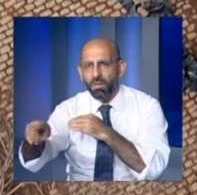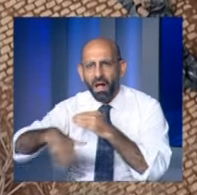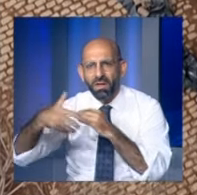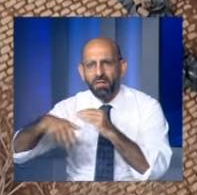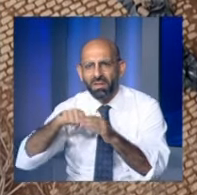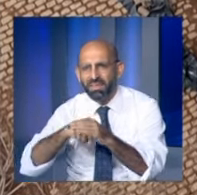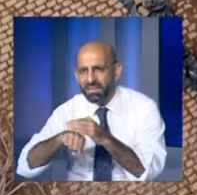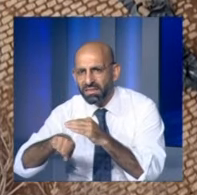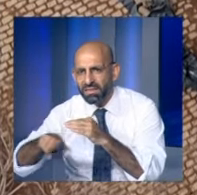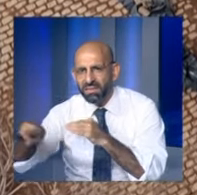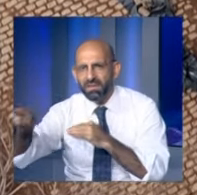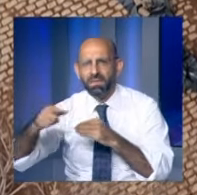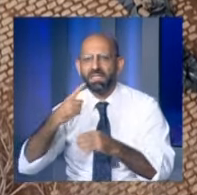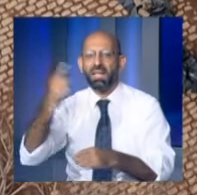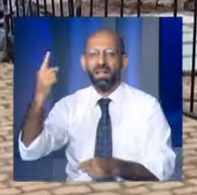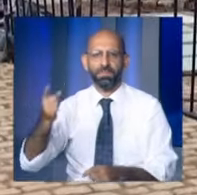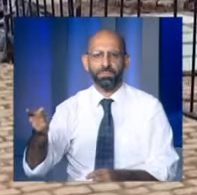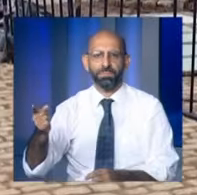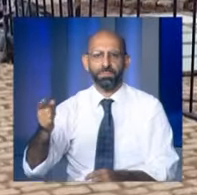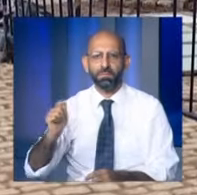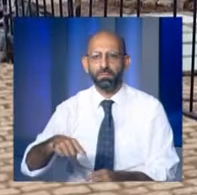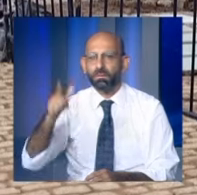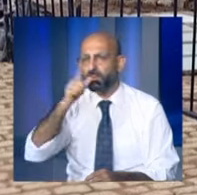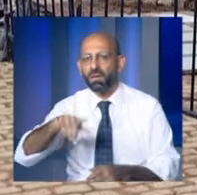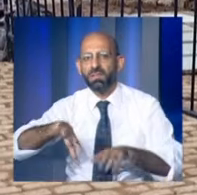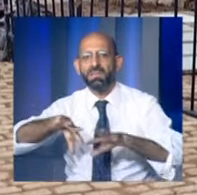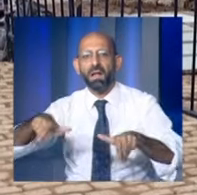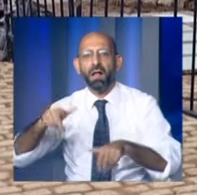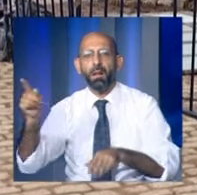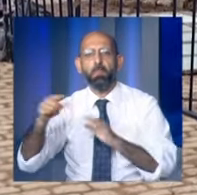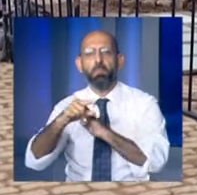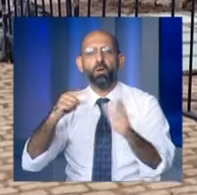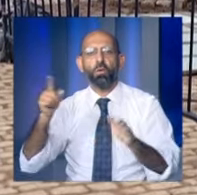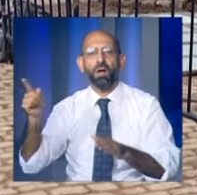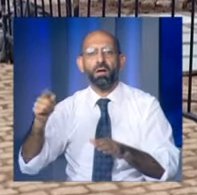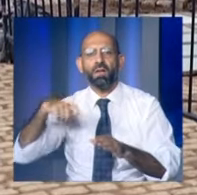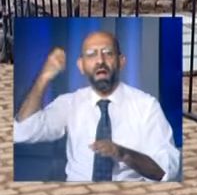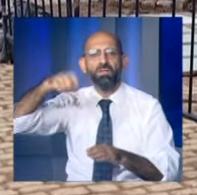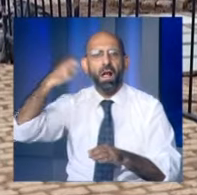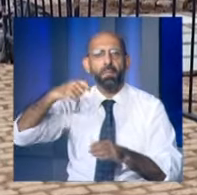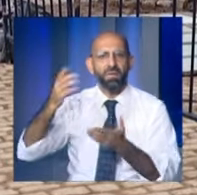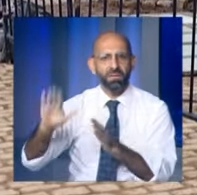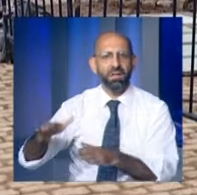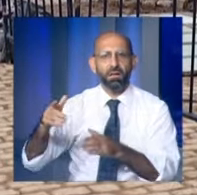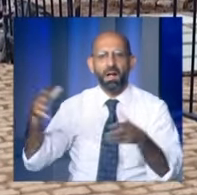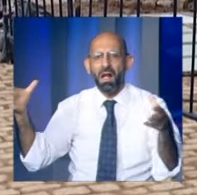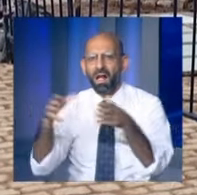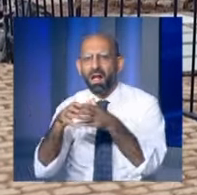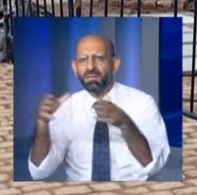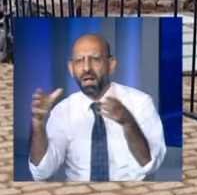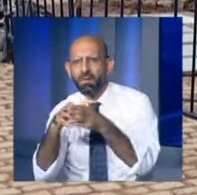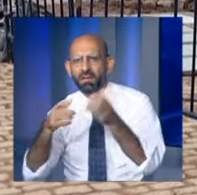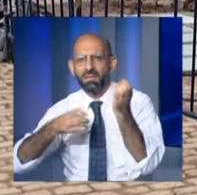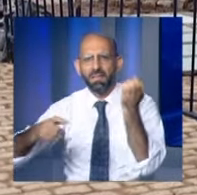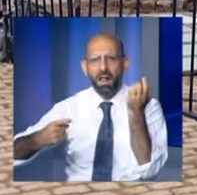البنوك وفروا عبر نفخ كانوا قد حفروا على مدعم. خلال هذه السرقة التي كانت موضوعة كتب ومسلسلات